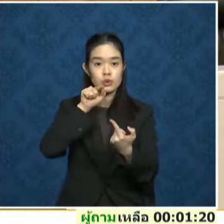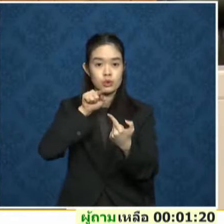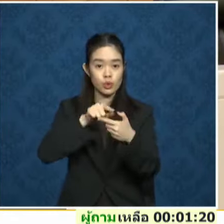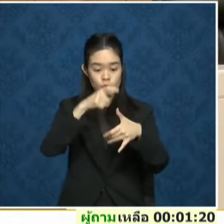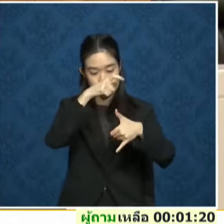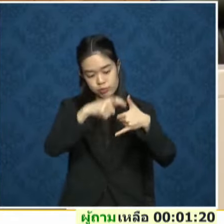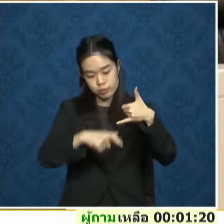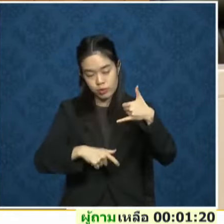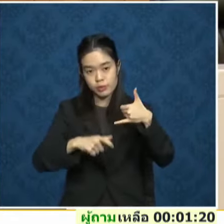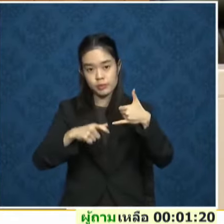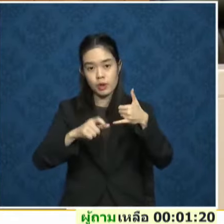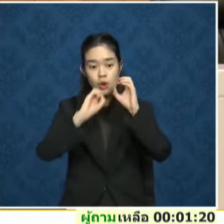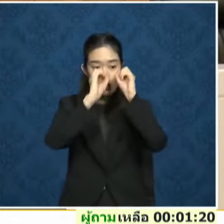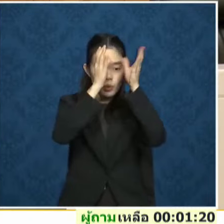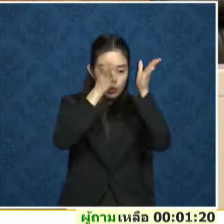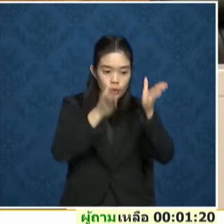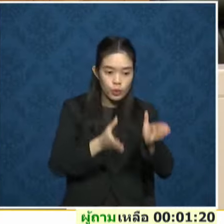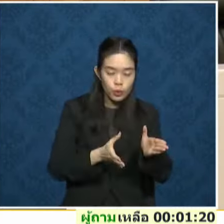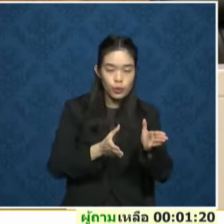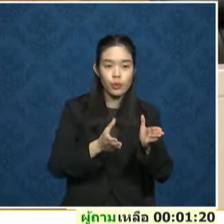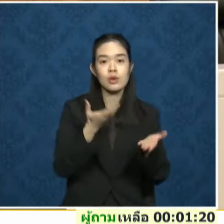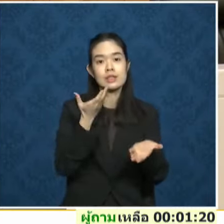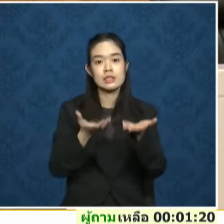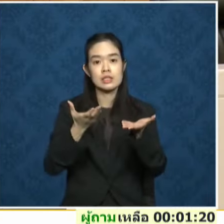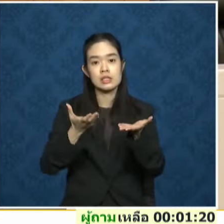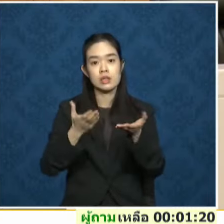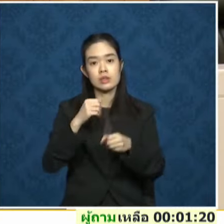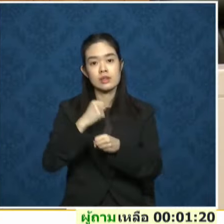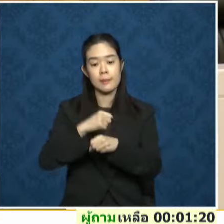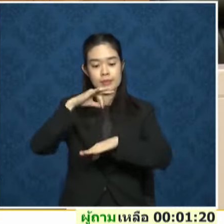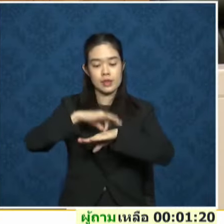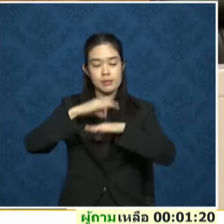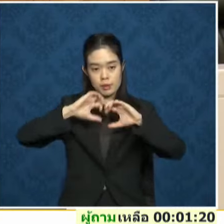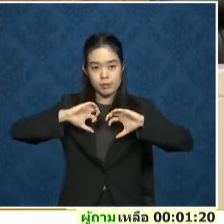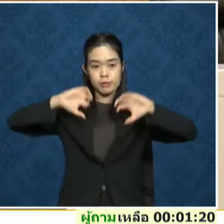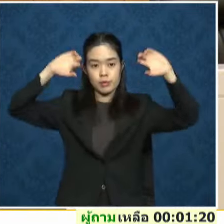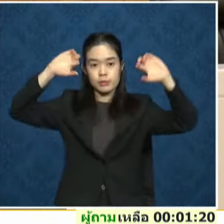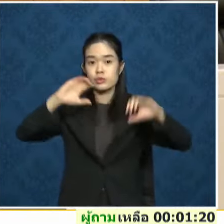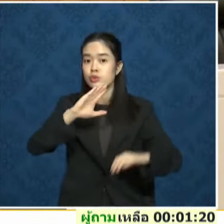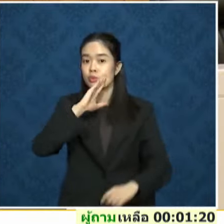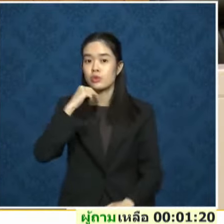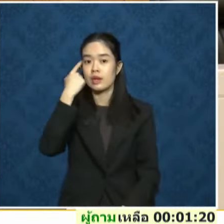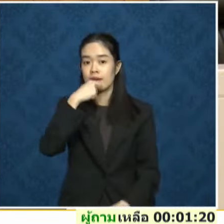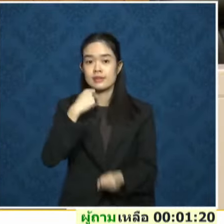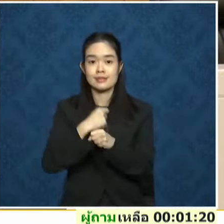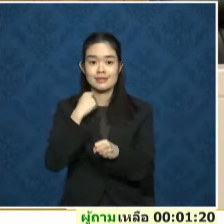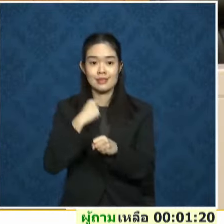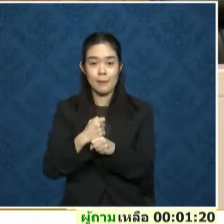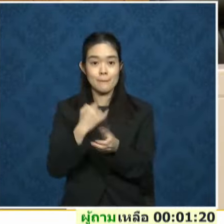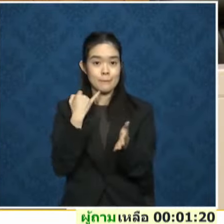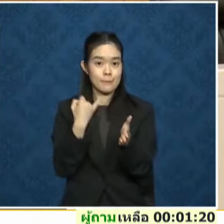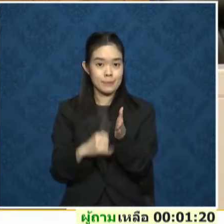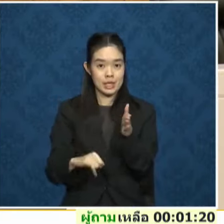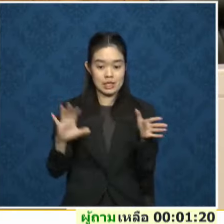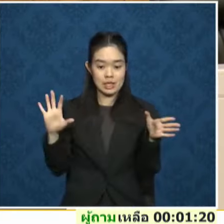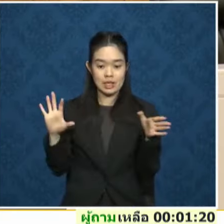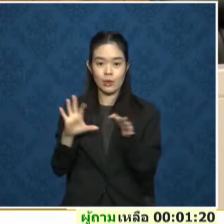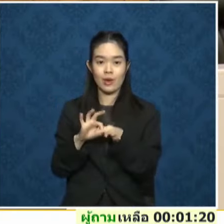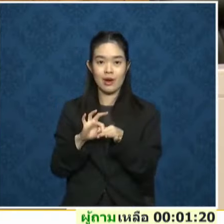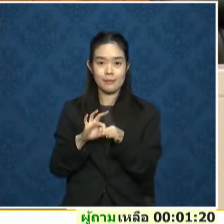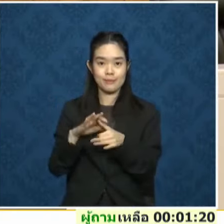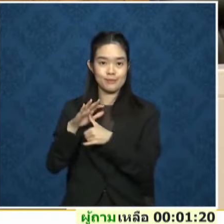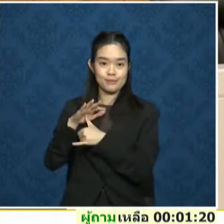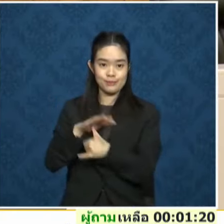ารณาโทษข้าราชการครูและบุคลากรทางการศึกษากระทำผิดวินัยกรณีกระทำการล่วงละเมิดทางเพศต่อ